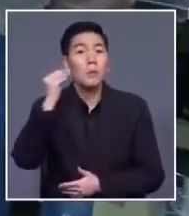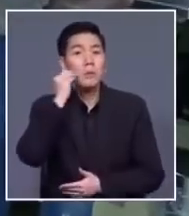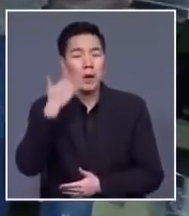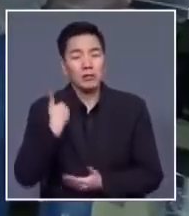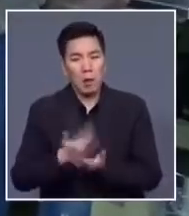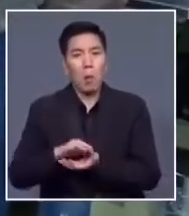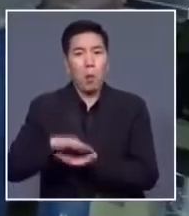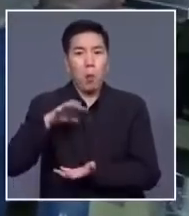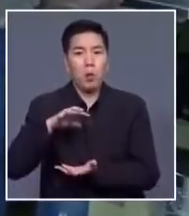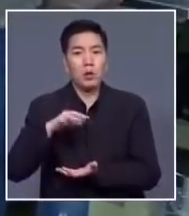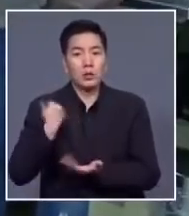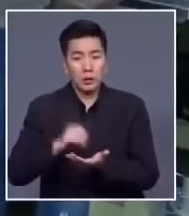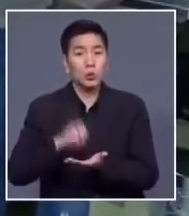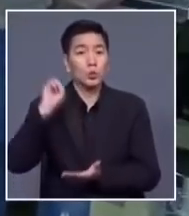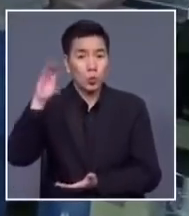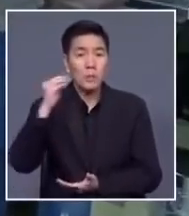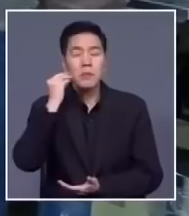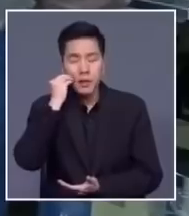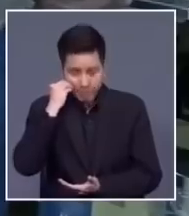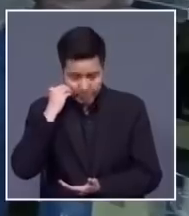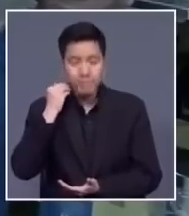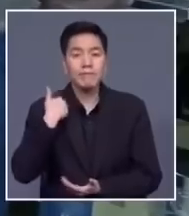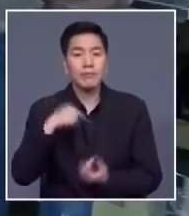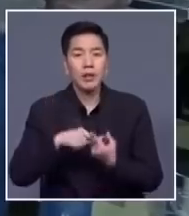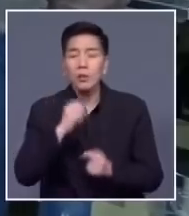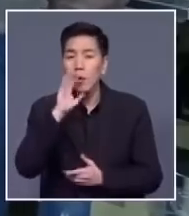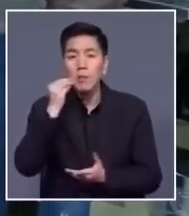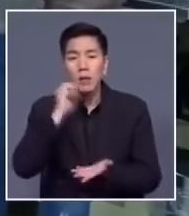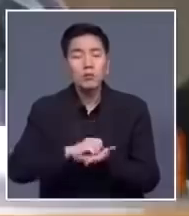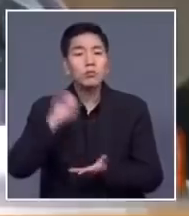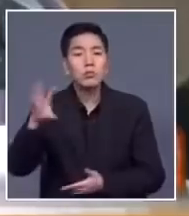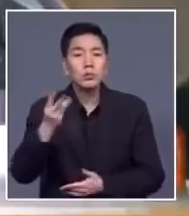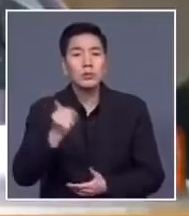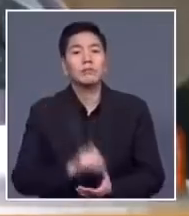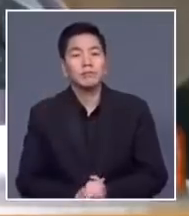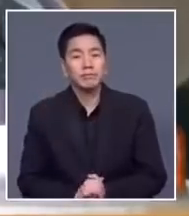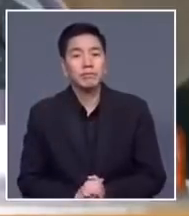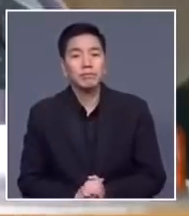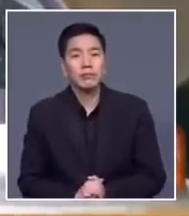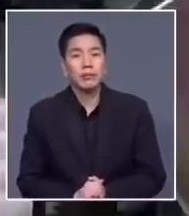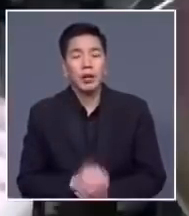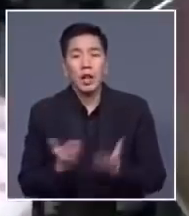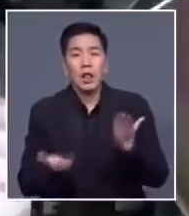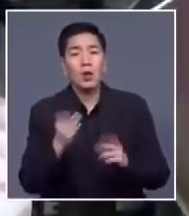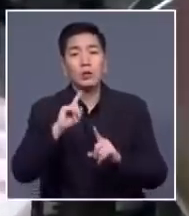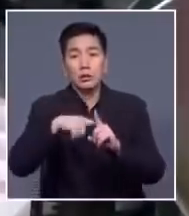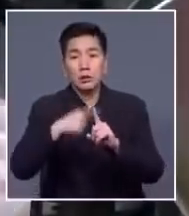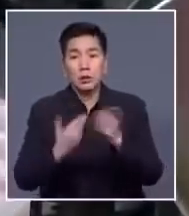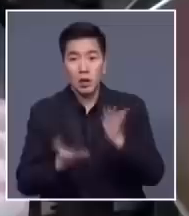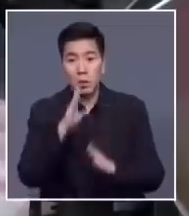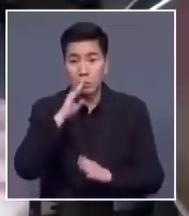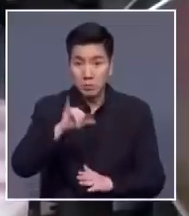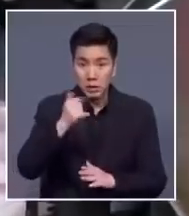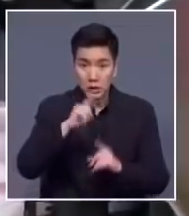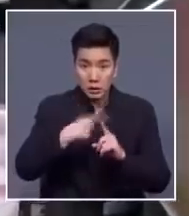ได้เยอะอยู่ค่ะเพราะ แต่ส่งกลับบ้านด้วย ส่งกลับบ้าน แอบบอกได้ไหมส่งกลับบ้านทีเนี่ยเท่าไหร ่ก็แล้วแต่เดือนค่ะเพราะว่าบ